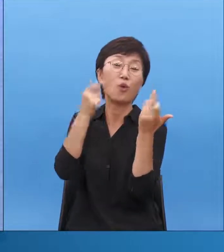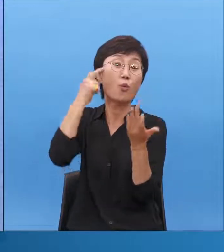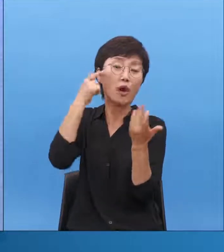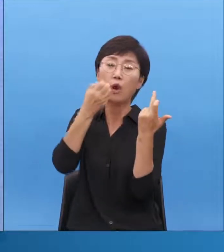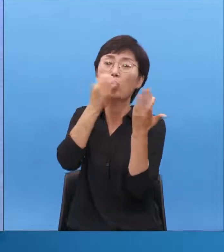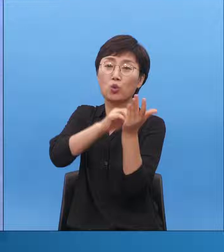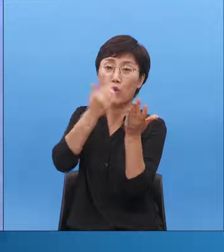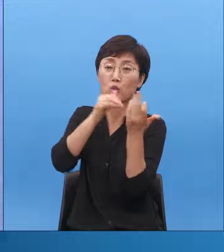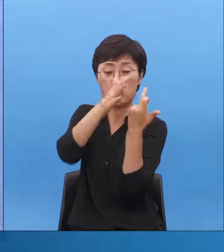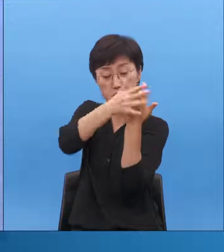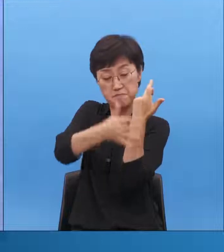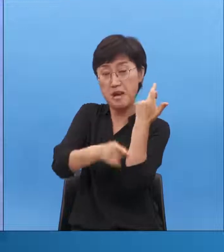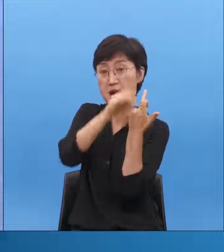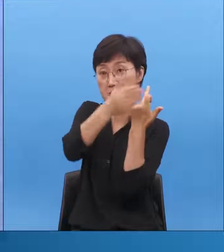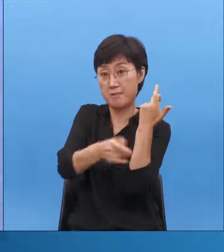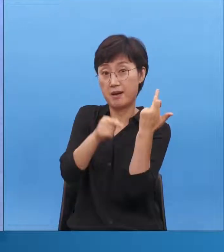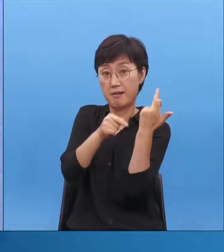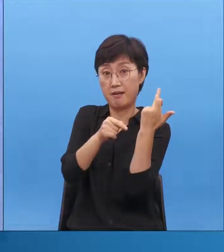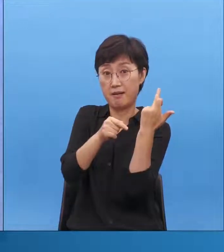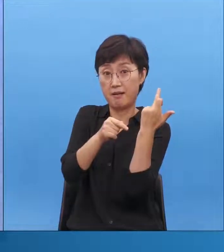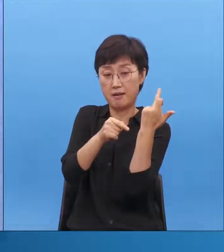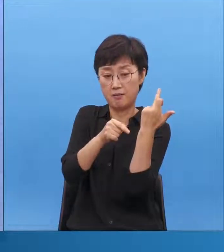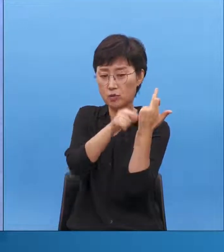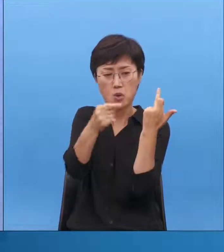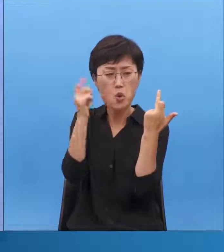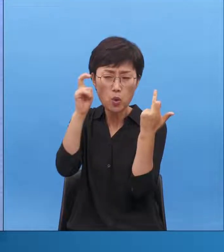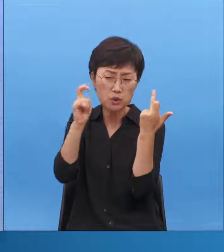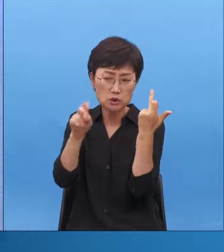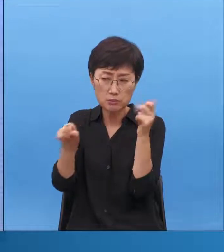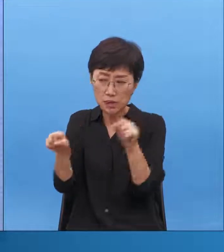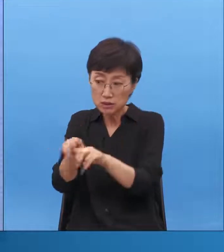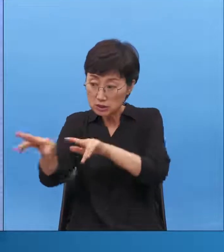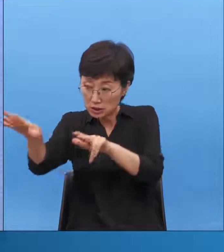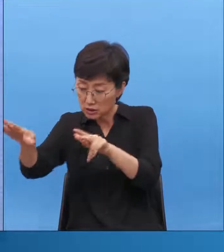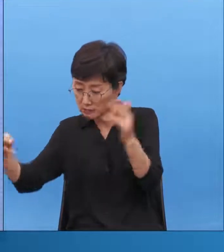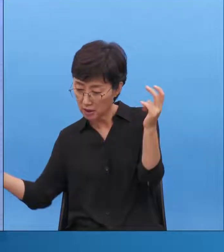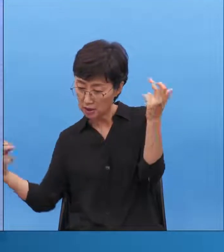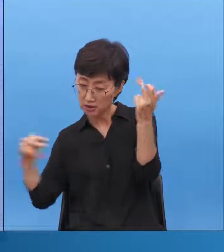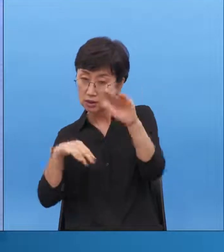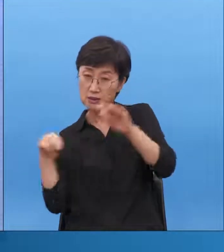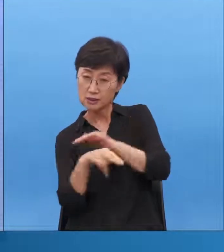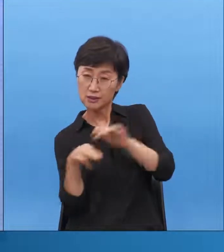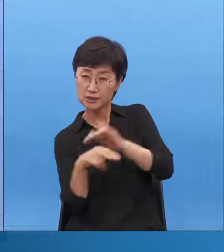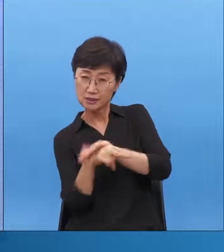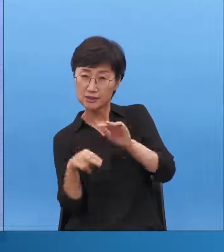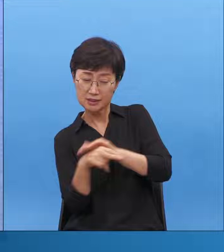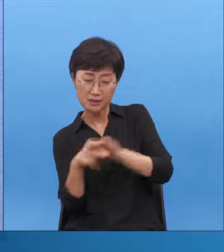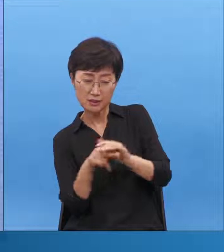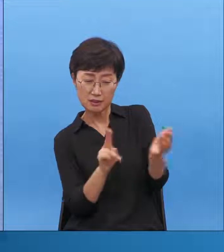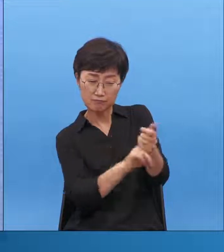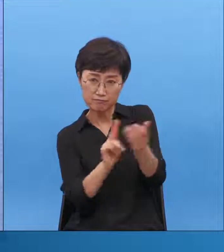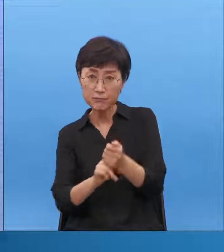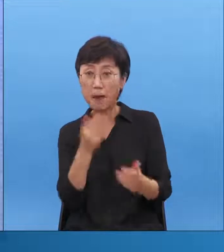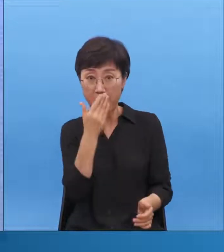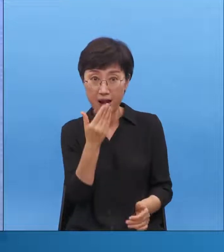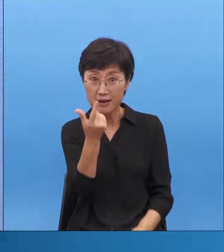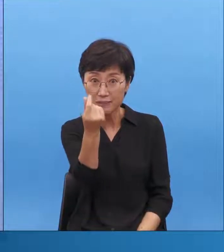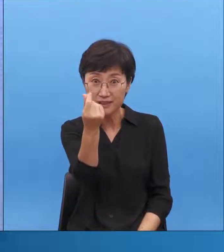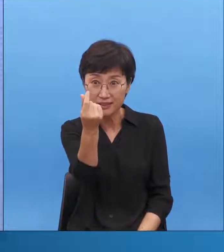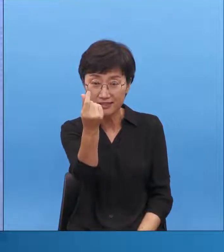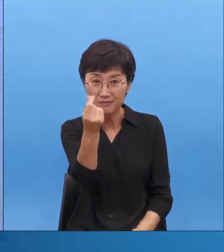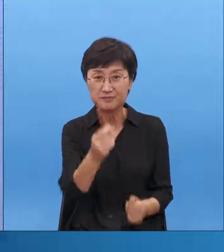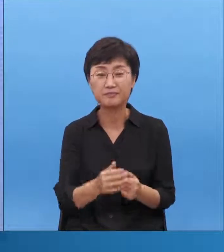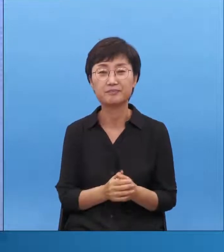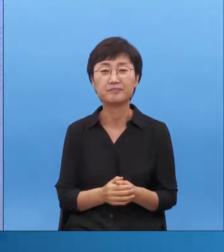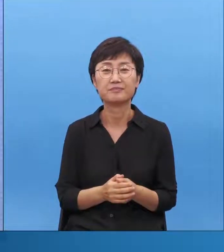큰 환란 당할 때 사람들이 그게 숨기도 했대요. 피난처. And during the time of great tribulations, people used these places to escape and hide